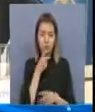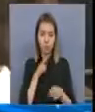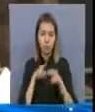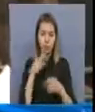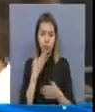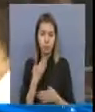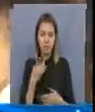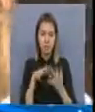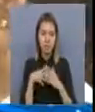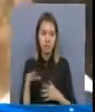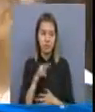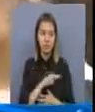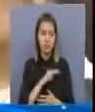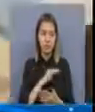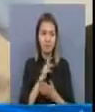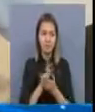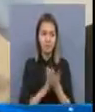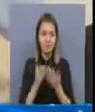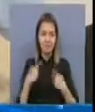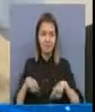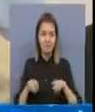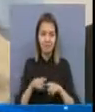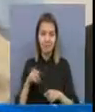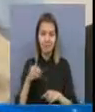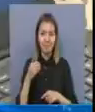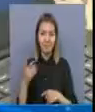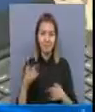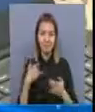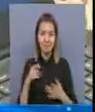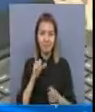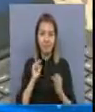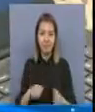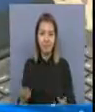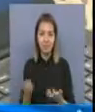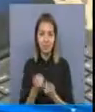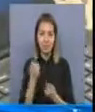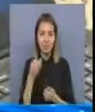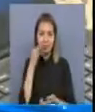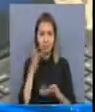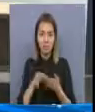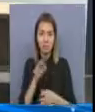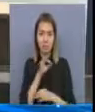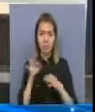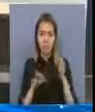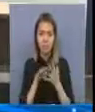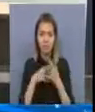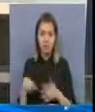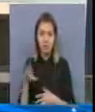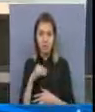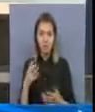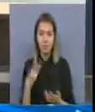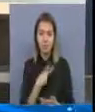кезеңі ауданаралық деңгейде басталды. Бұл өңірдегі өнер иелерінің жобада бақ сынауына мүмкіндік ұсынды. Нәтижесінде тележобаға аудан ауылдардың